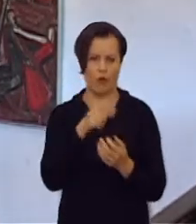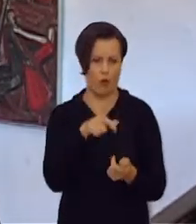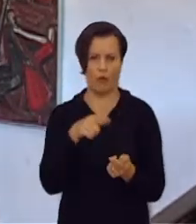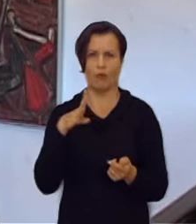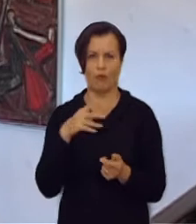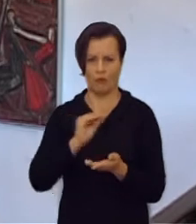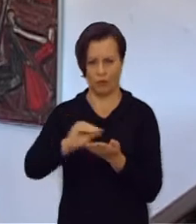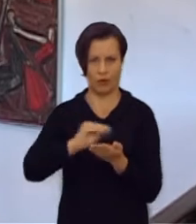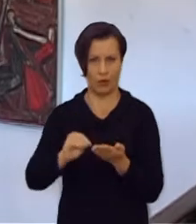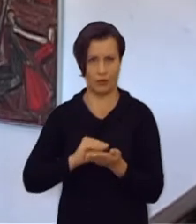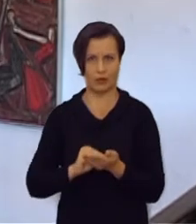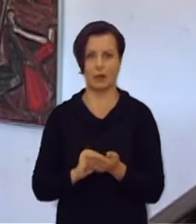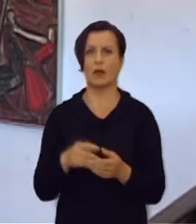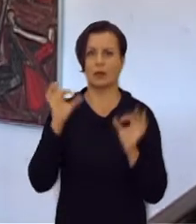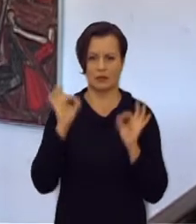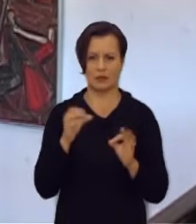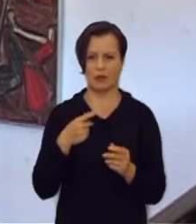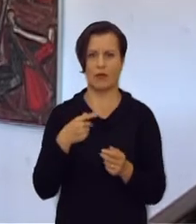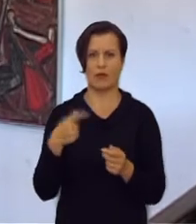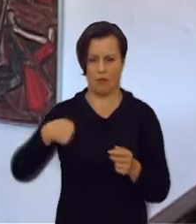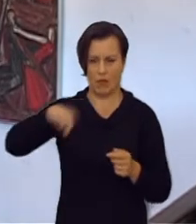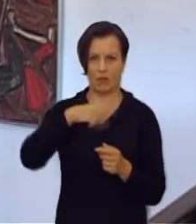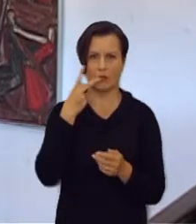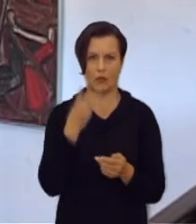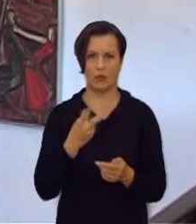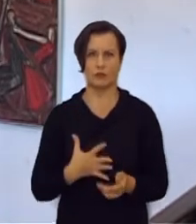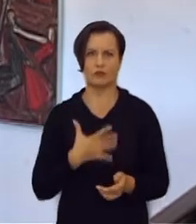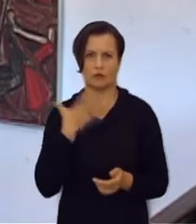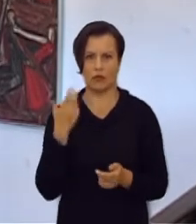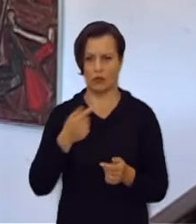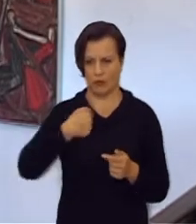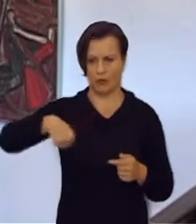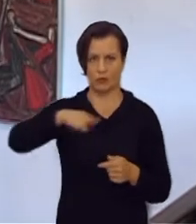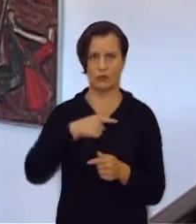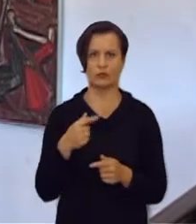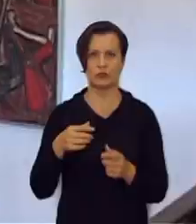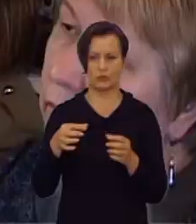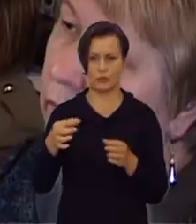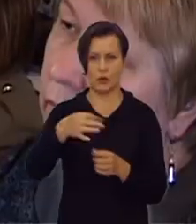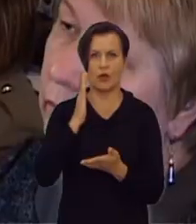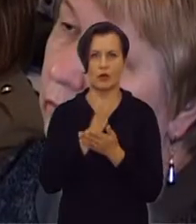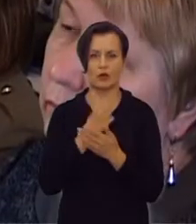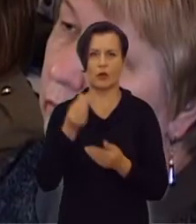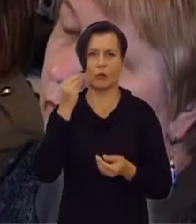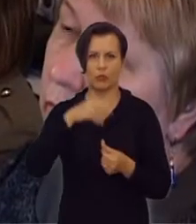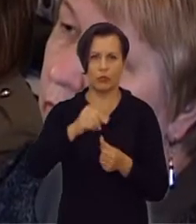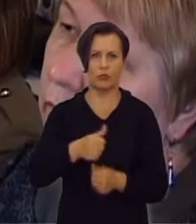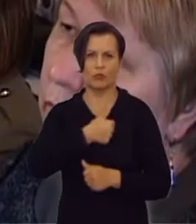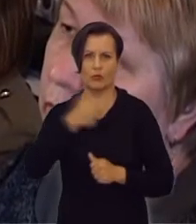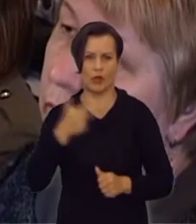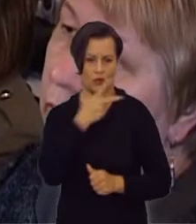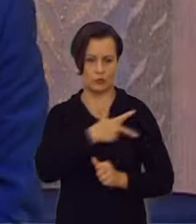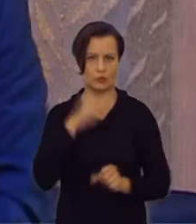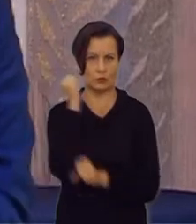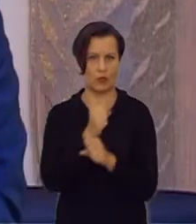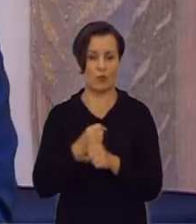parašyta. Ir tikrai mes pamatėm ir labai džiaugiamės, kad mūsų rajone tikrai yra gerų, puikių socialinių darbuotojų ir mes tikrai matome jų